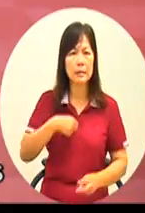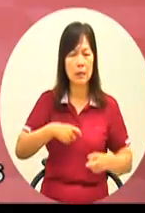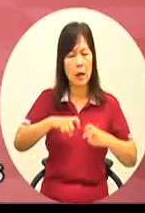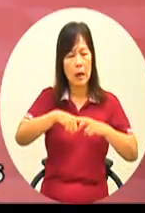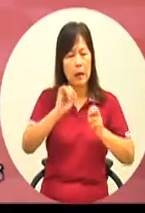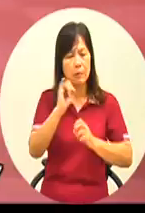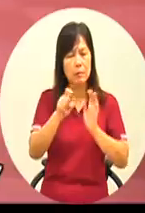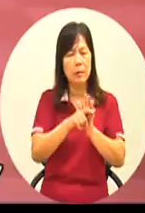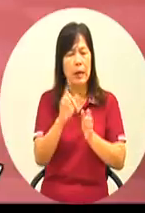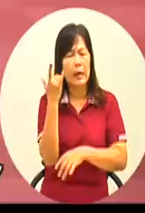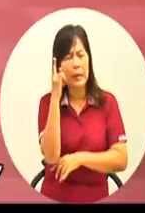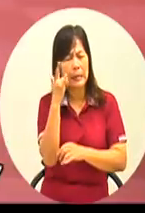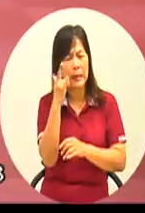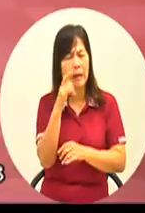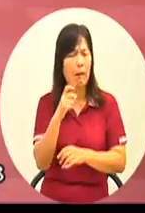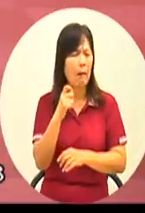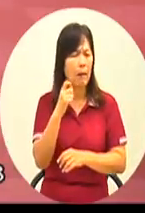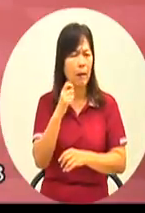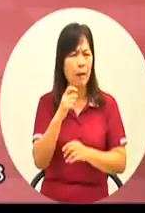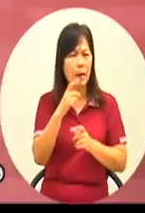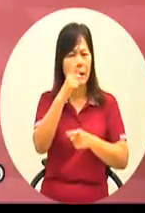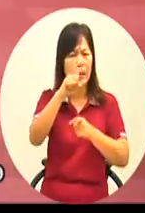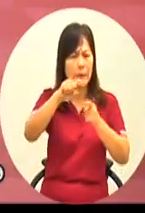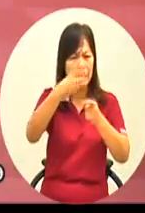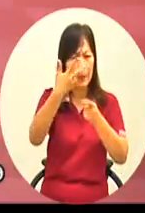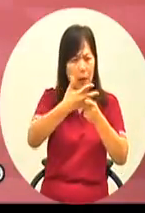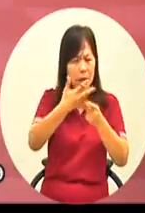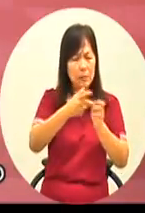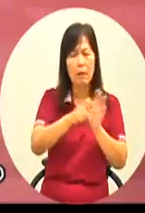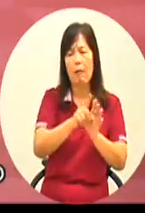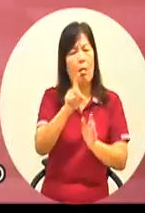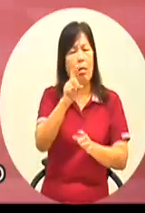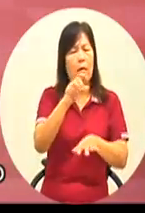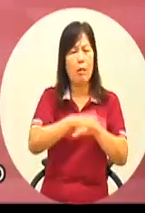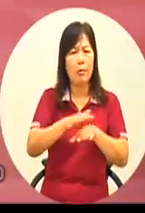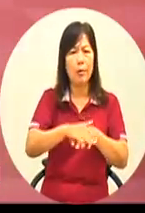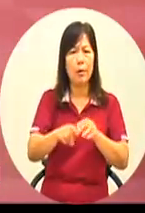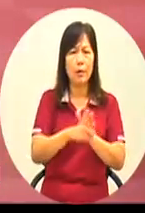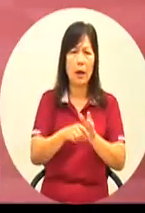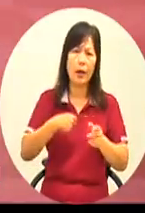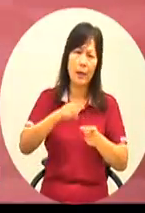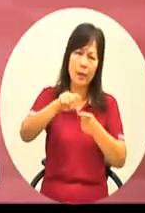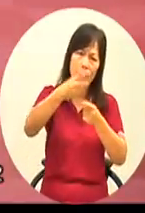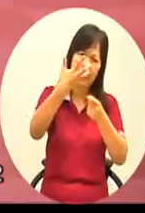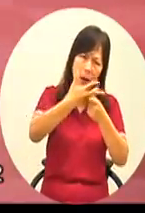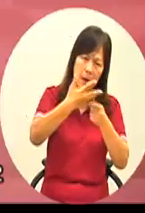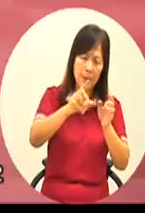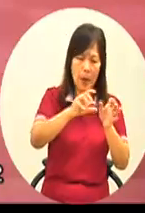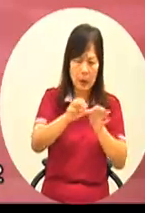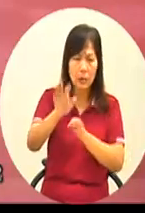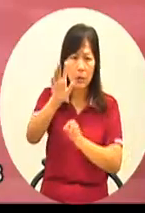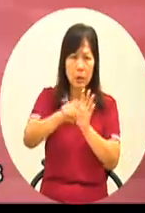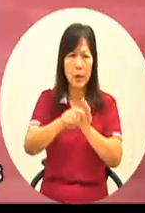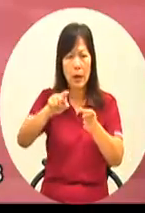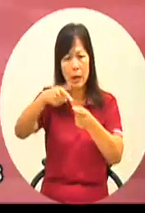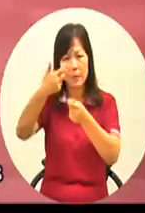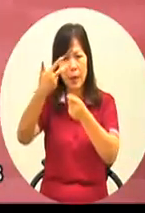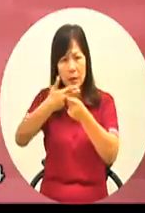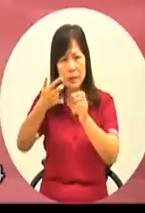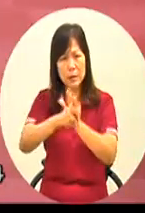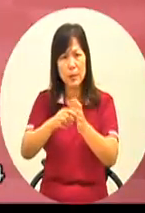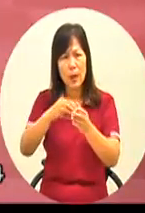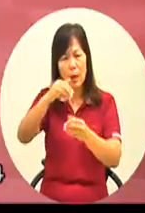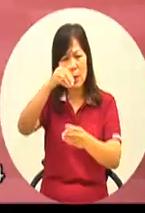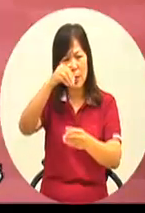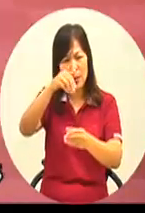及107年，你再一说，你等于是108年，因为 delay 了吧，啊，108年、107年，我要选举，我不知道会调